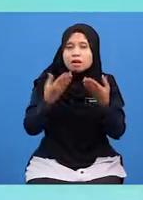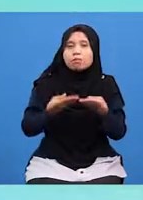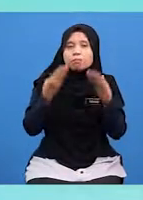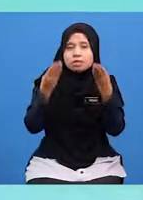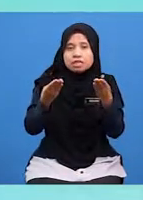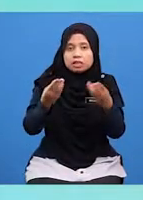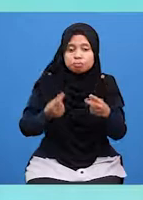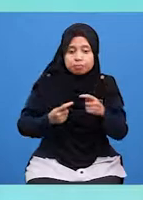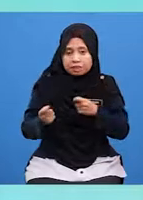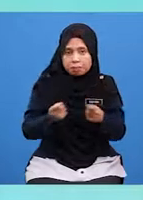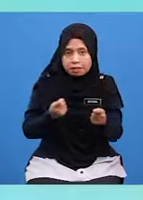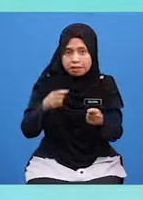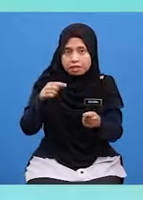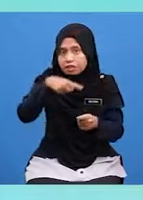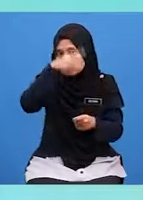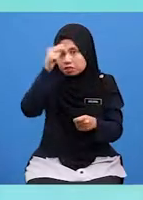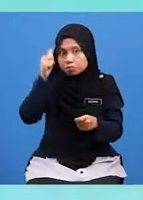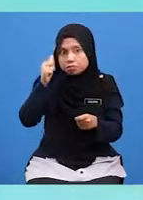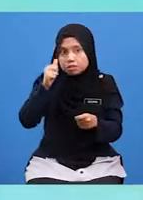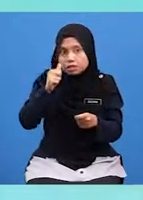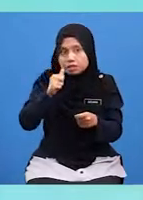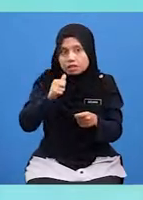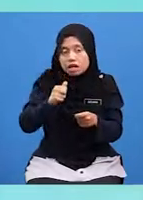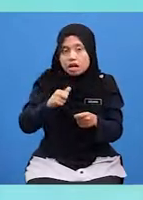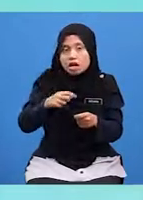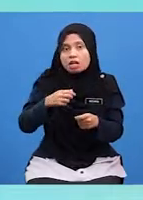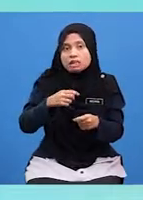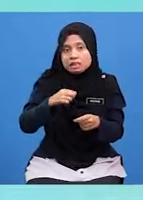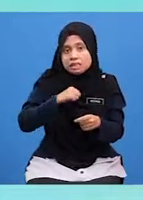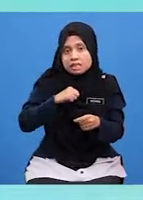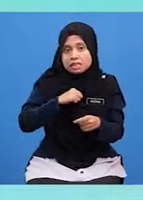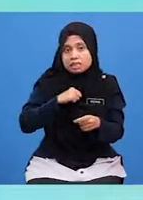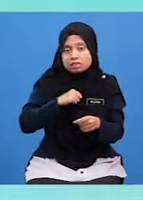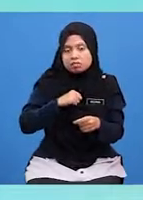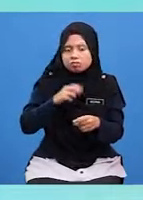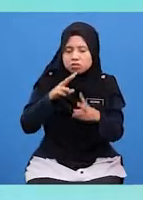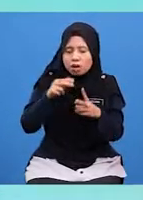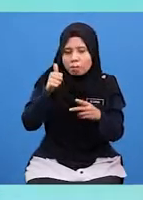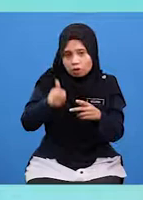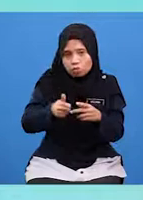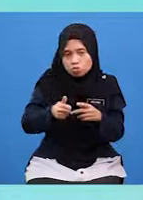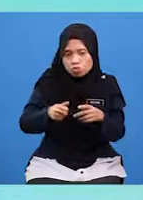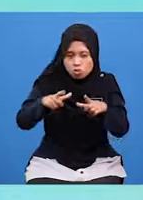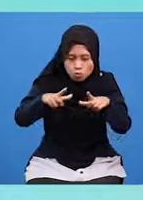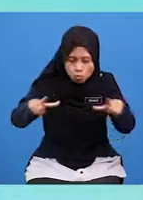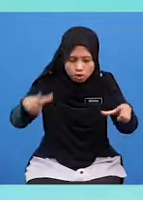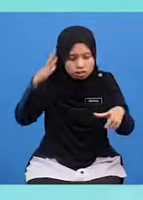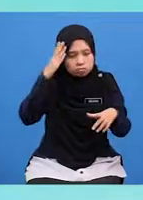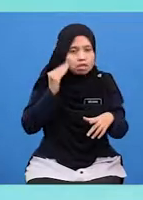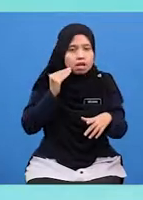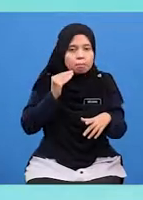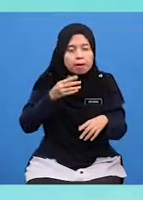dalam bidang pentadbiran yang disebabkan oleh kepribadiannya yang berwibawa, berpengalaman luas